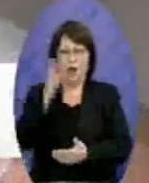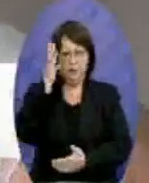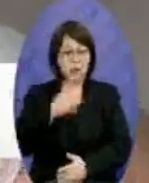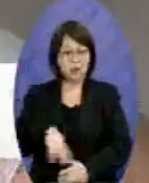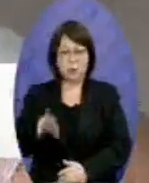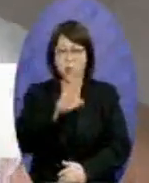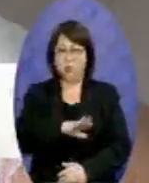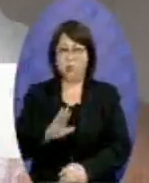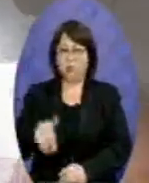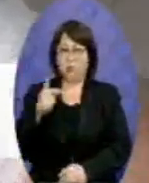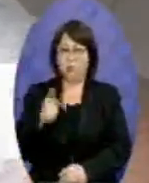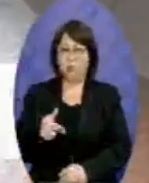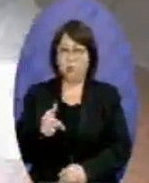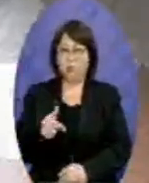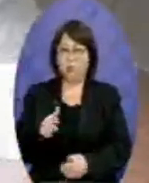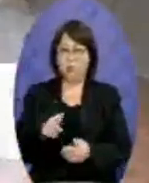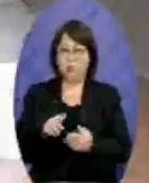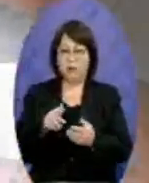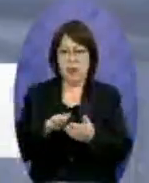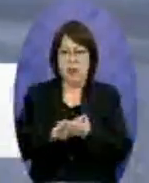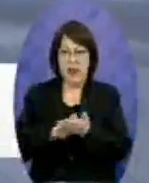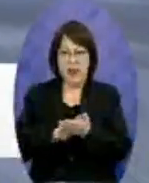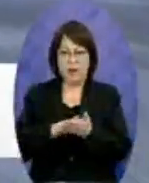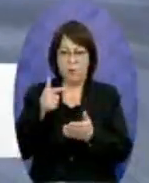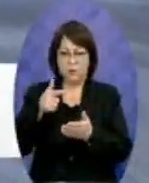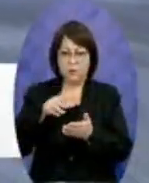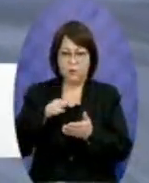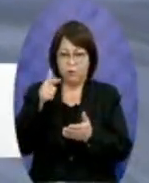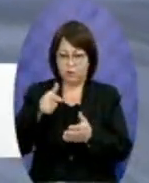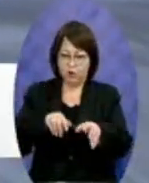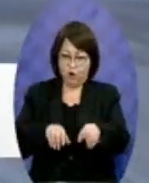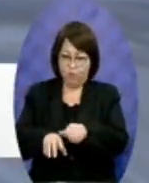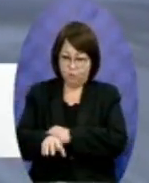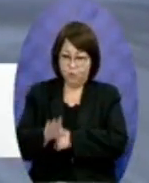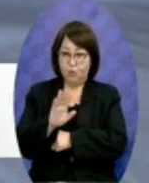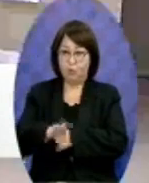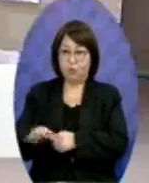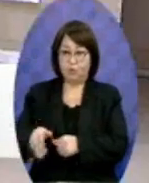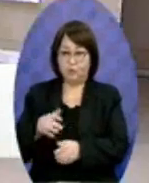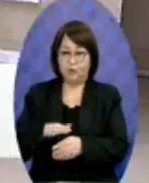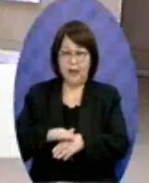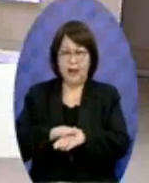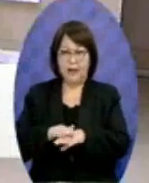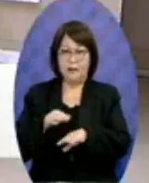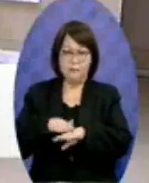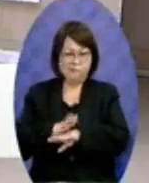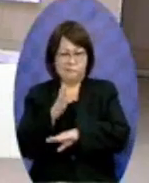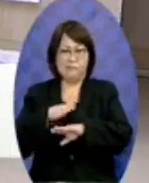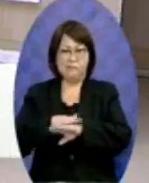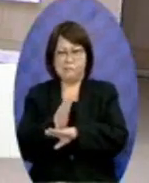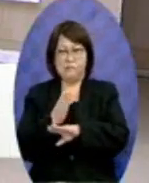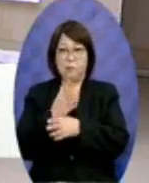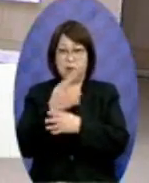хүүхдийнхээ гутлыг халтарч байгаа эсгийг мэдж анхаарал болгоомжтой байхыг эмч мэрэгчлэнүүд сануулж өгсөн юм а.